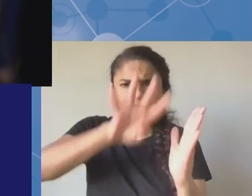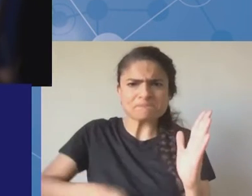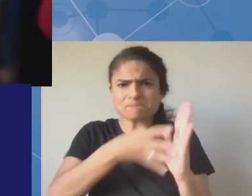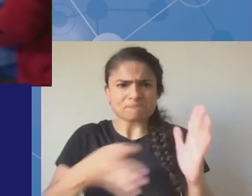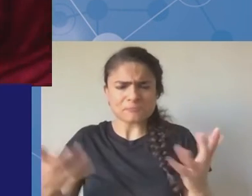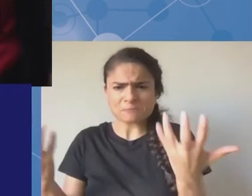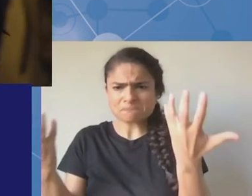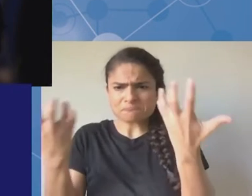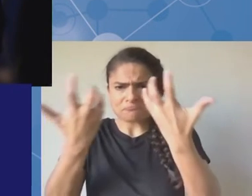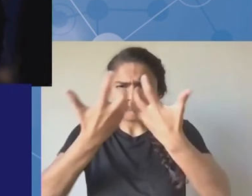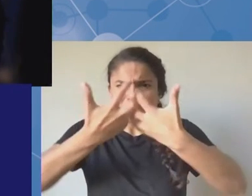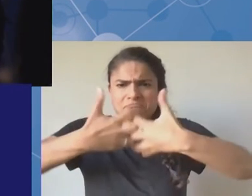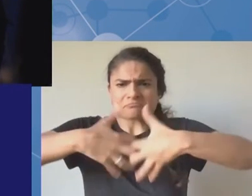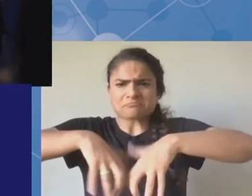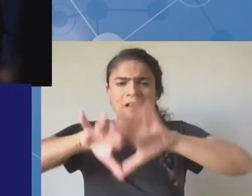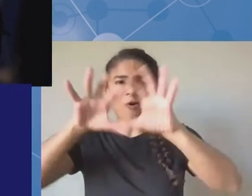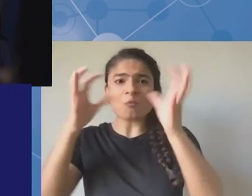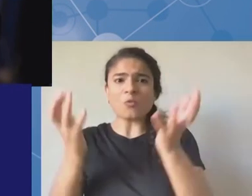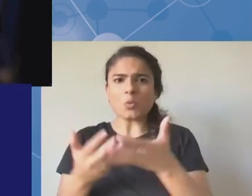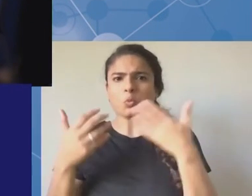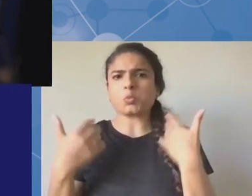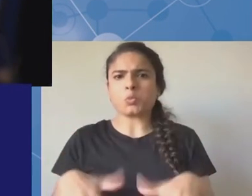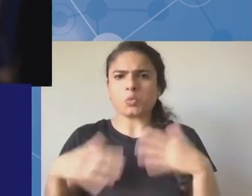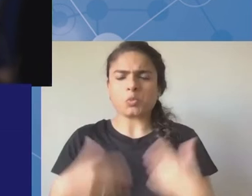графика, который подобран к совершенно